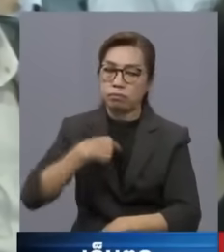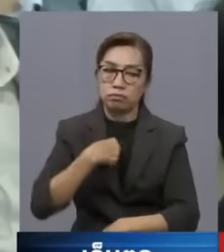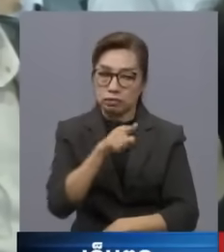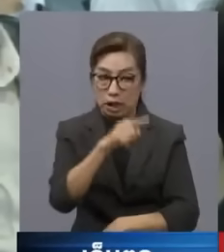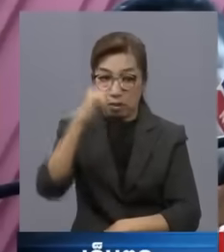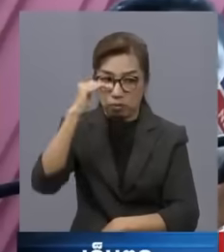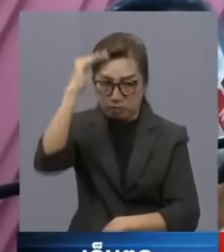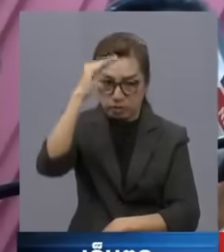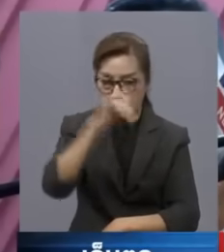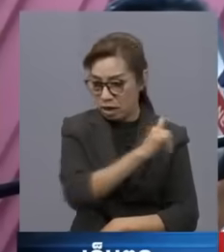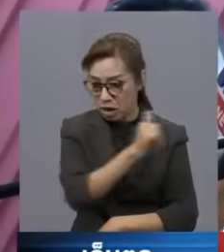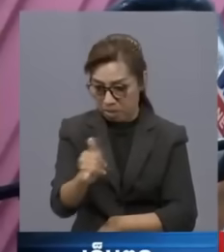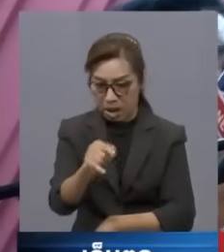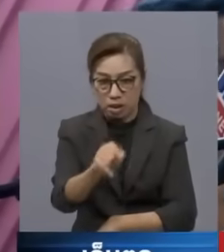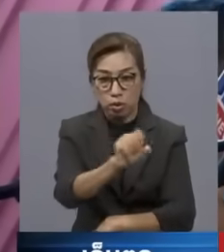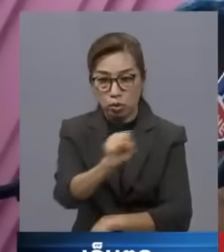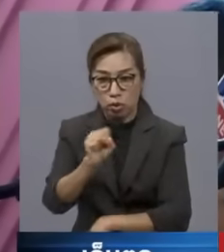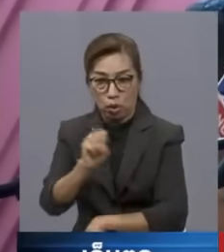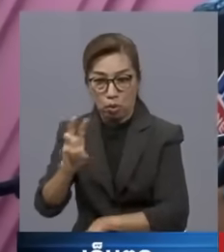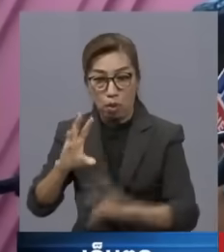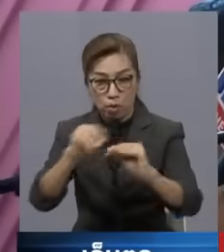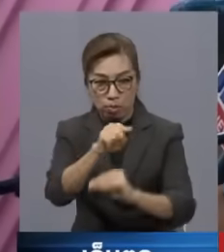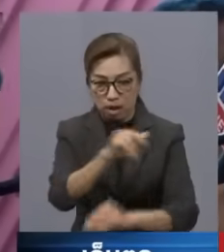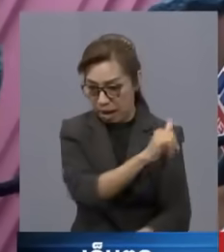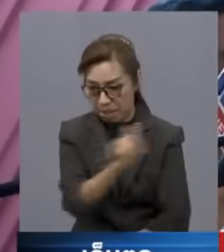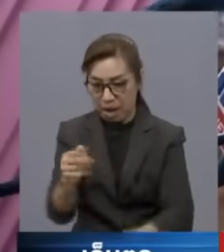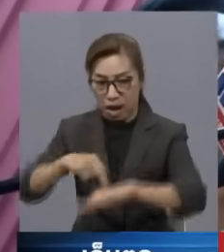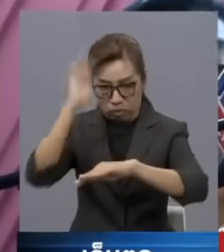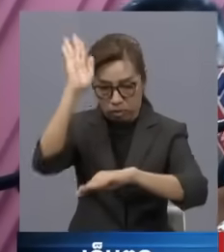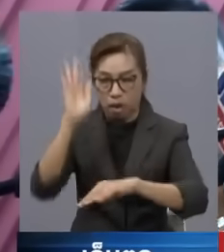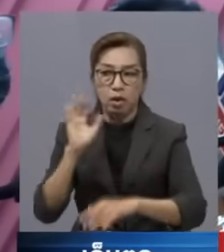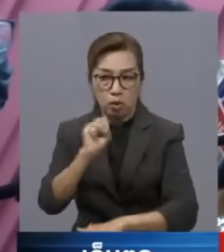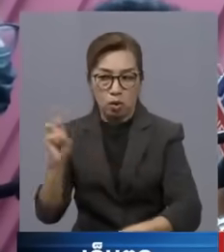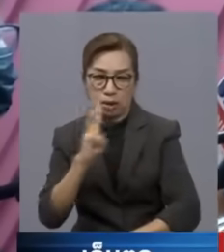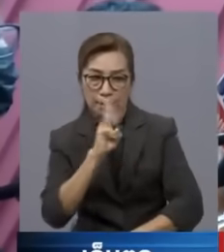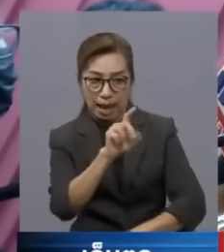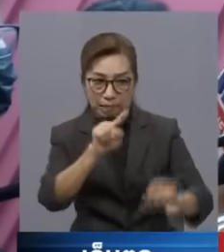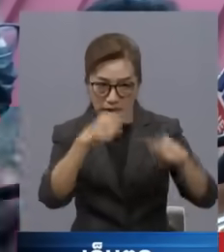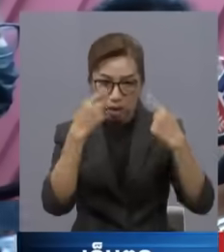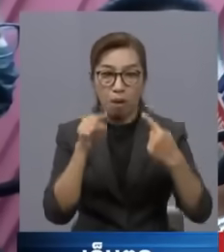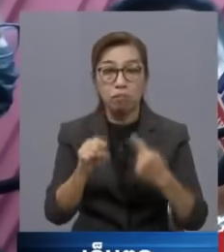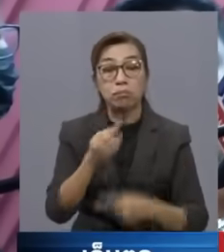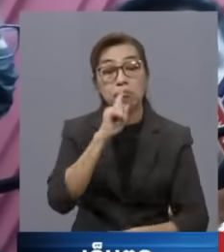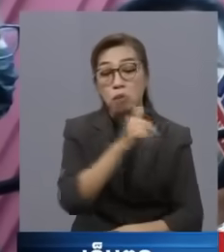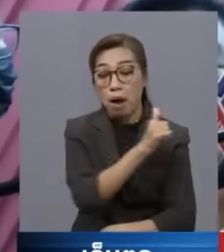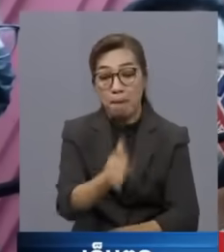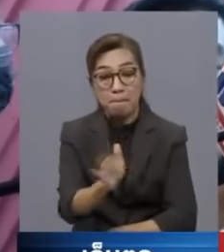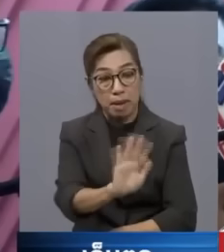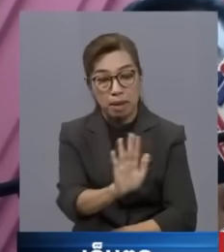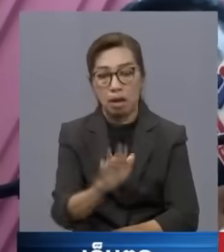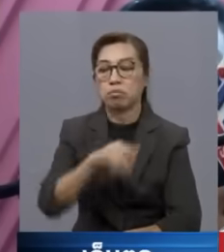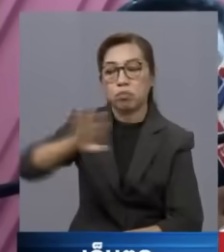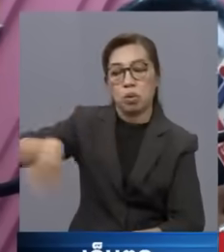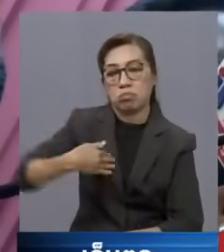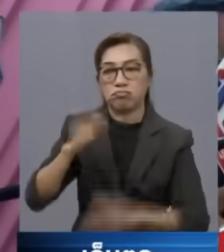วิสัยทัศน์ตอบคำถามในที่ประชุมร่วมไม่อย่างนั้นจะงดออกเสียงรัวๆไม่เห็นชอบที่สำคัญส.สเพื่อไทยจำนวนไม่น้อยเหมือนมี